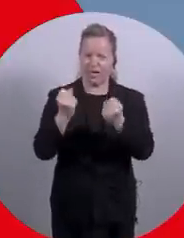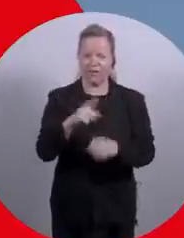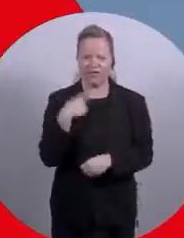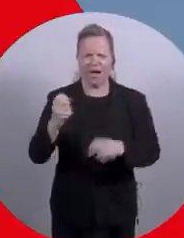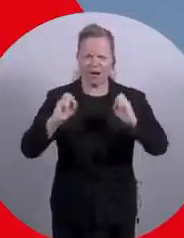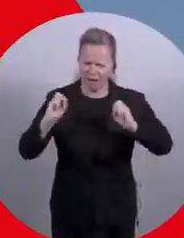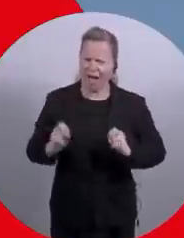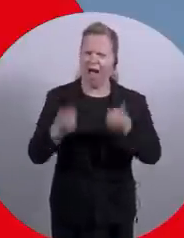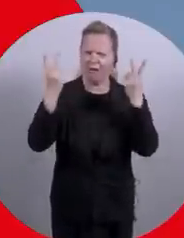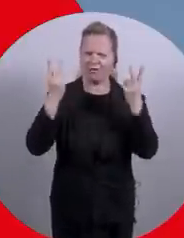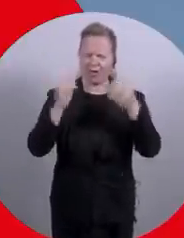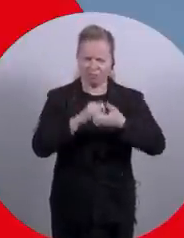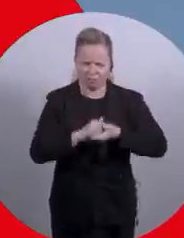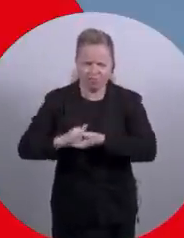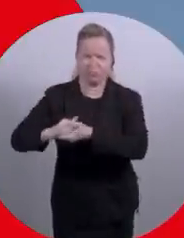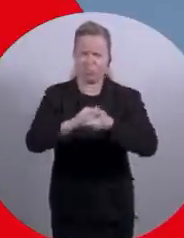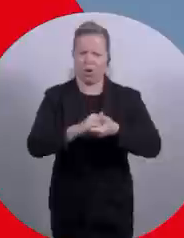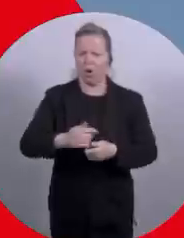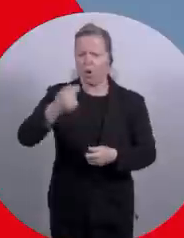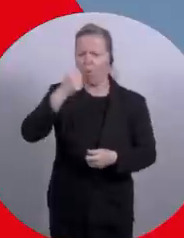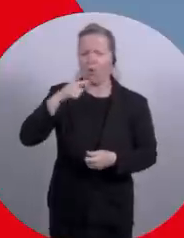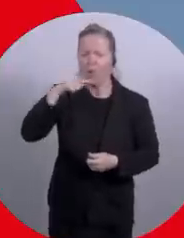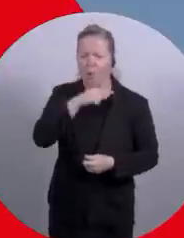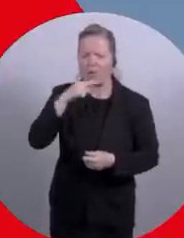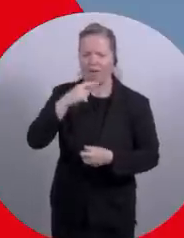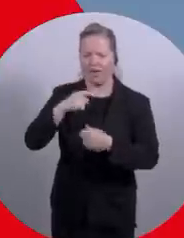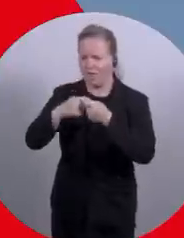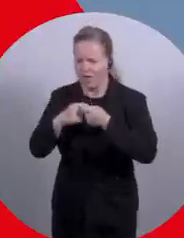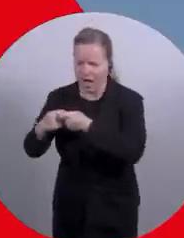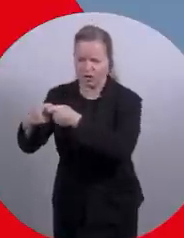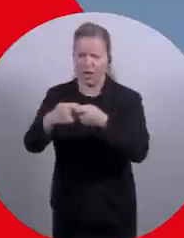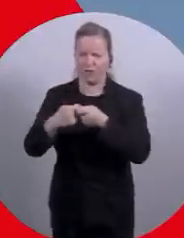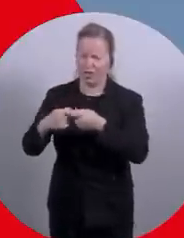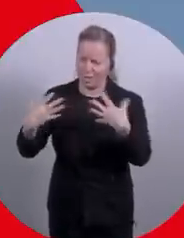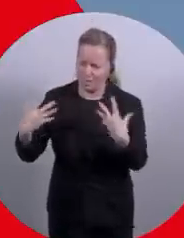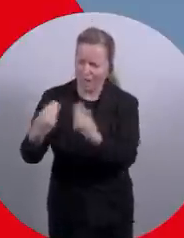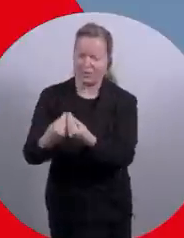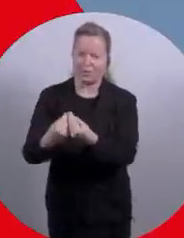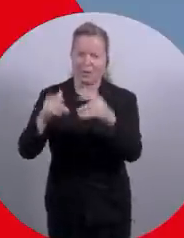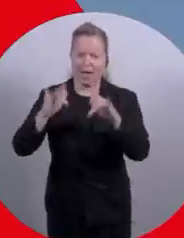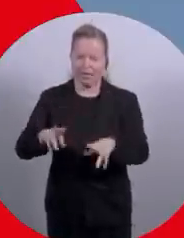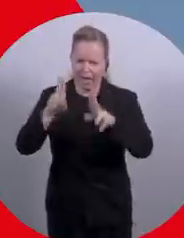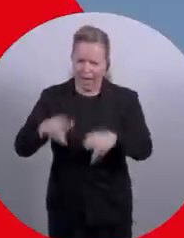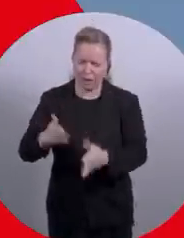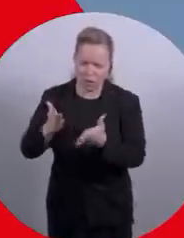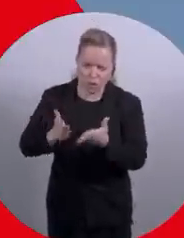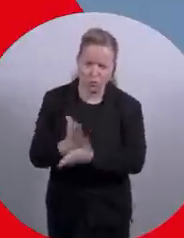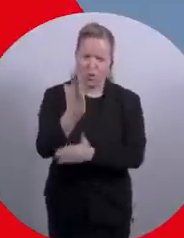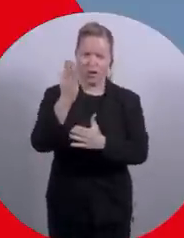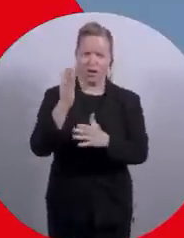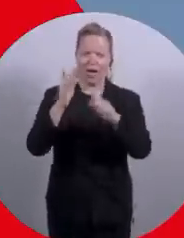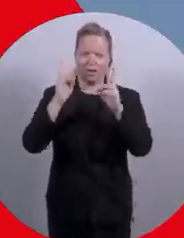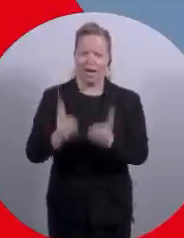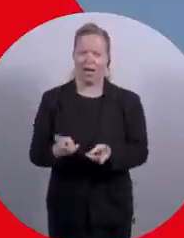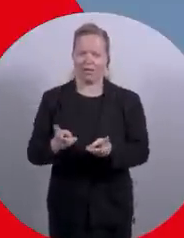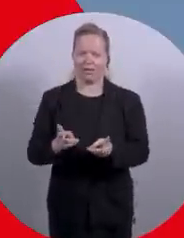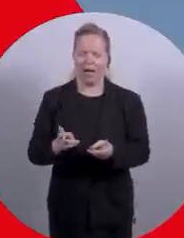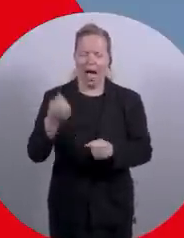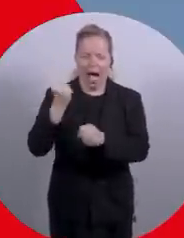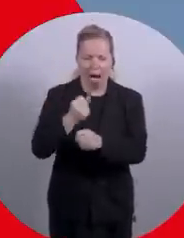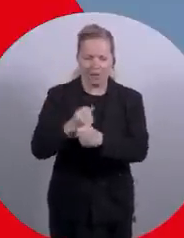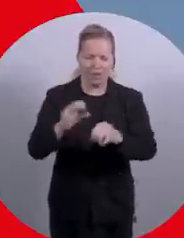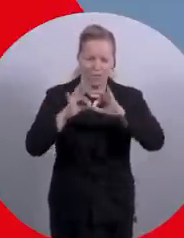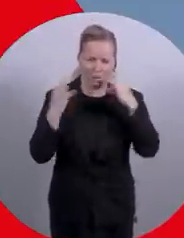geschlossen auf der Seite unserer roten Gewerkschaften unsere Rechte durchsetzen und uns mit Stolz auch als Arbeiterkinder versehen haben können weil man